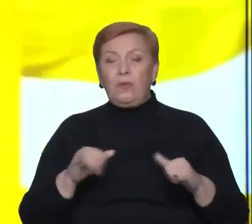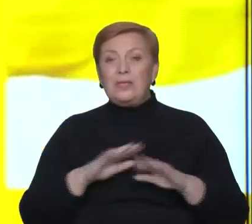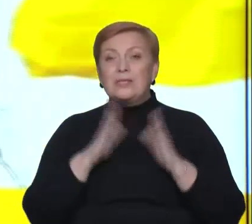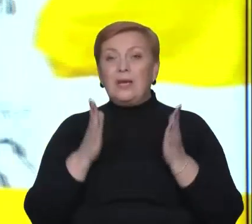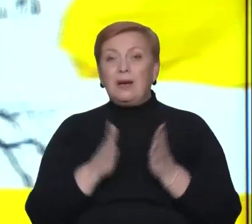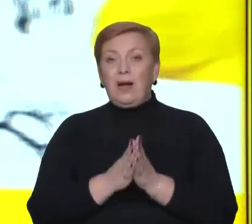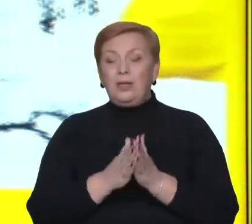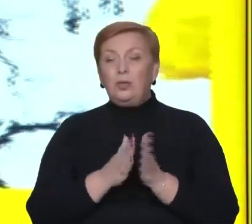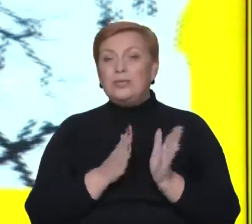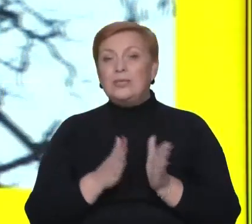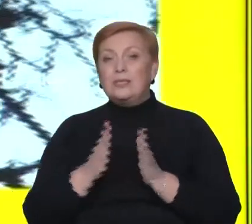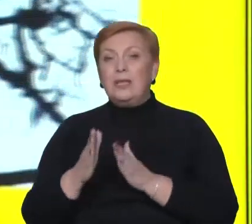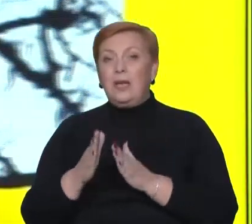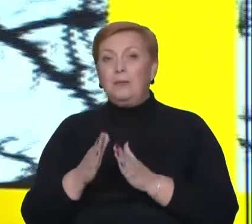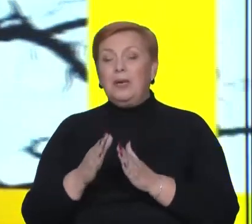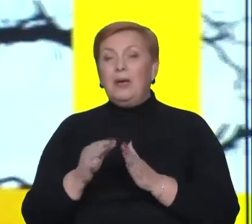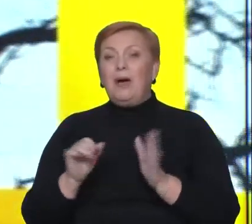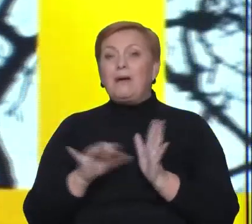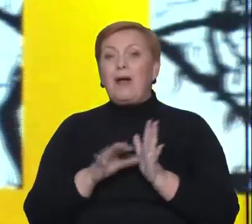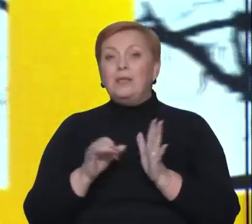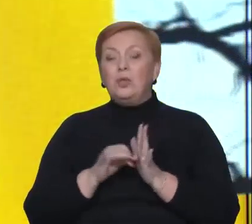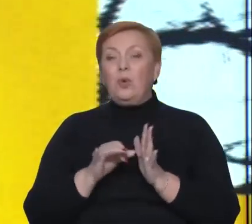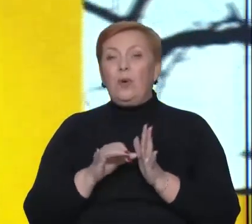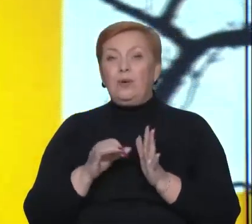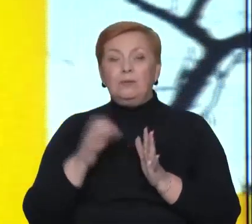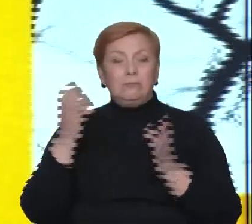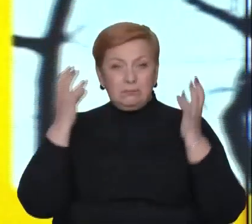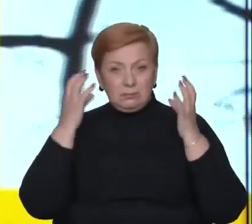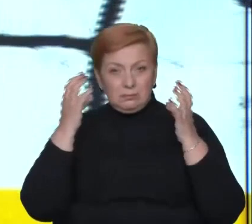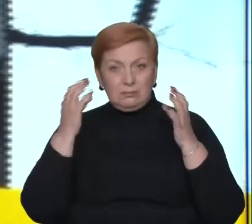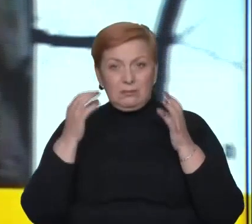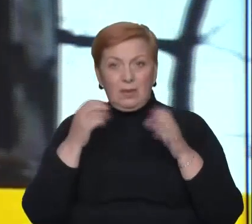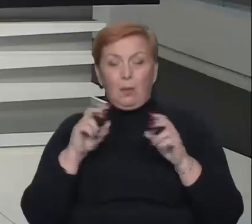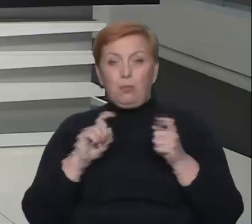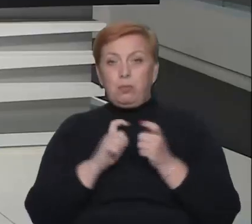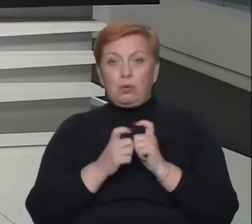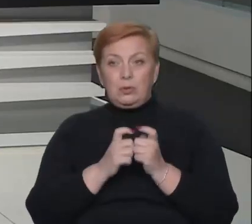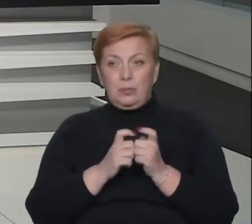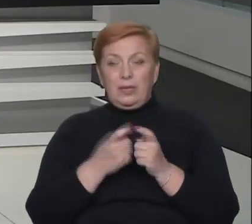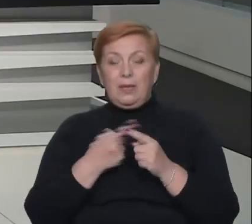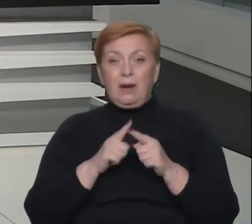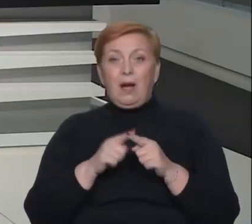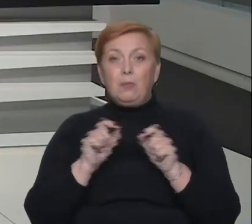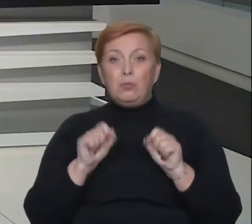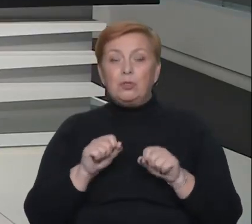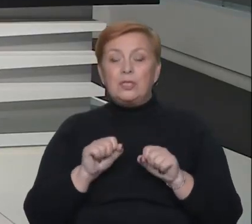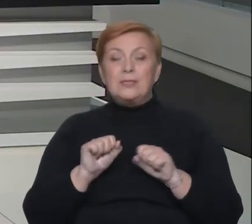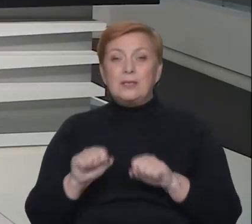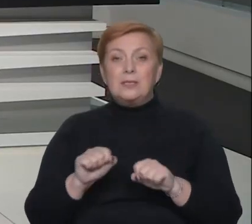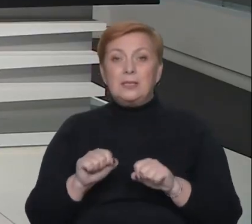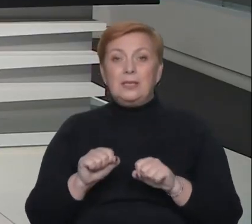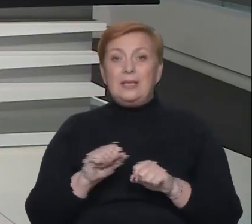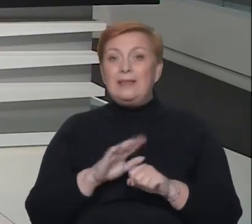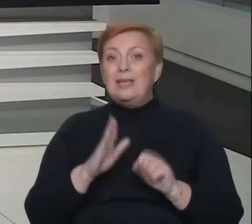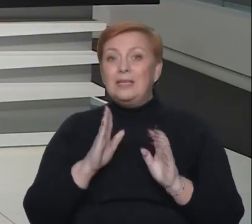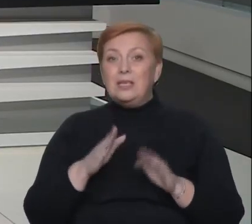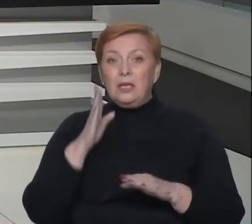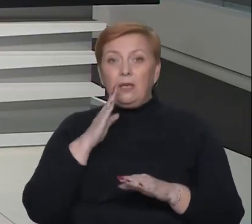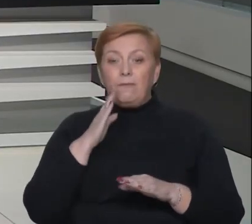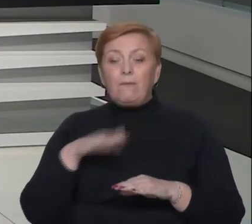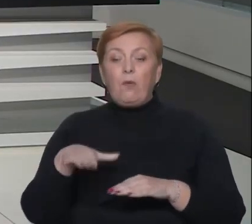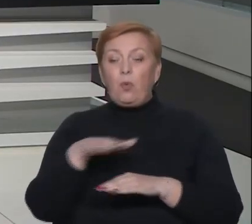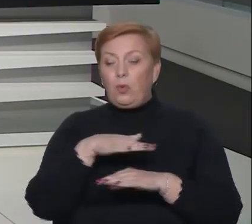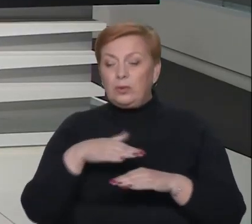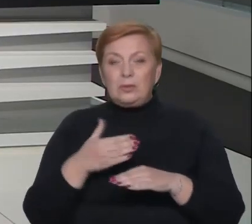тільки берегову частину, а й повітряну частину і взагалом територію України в цілому. Тут треба розуміти,